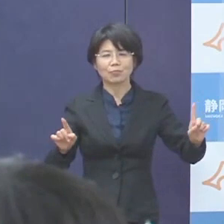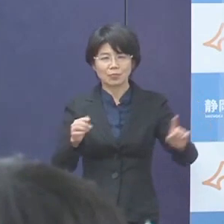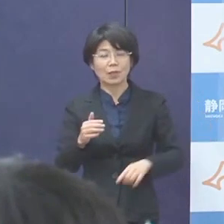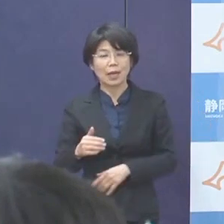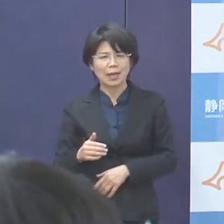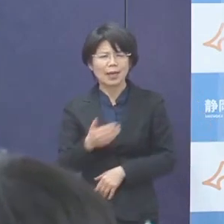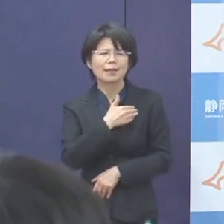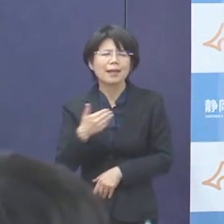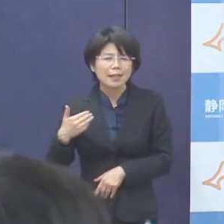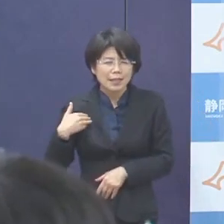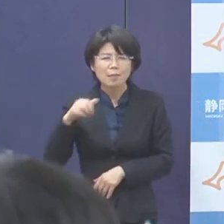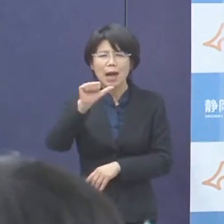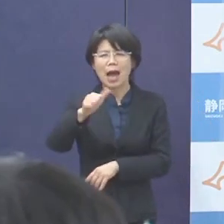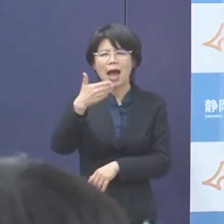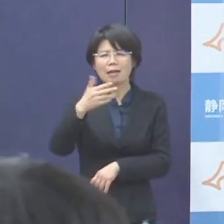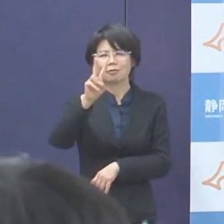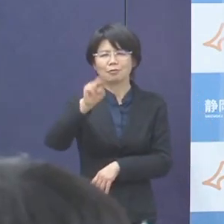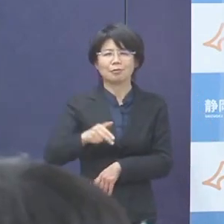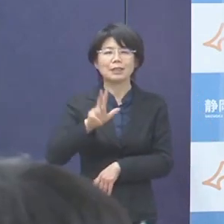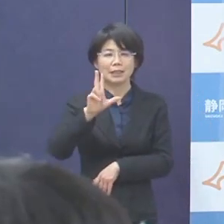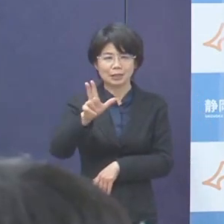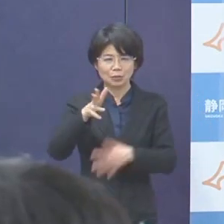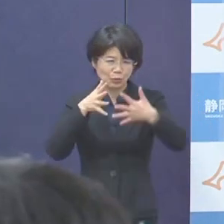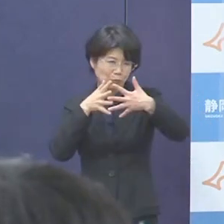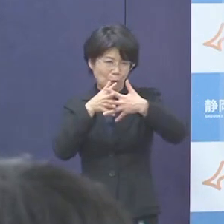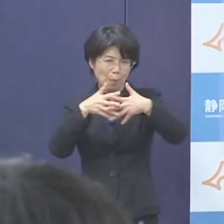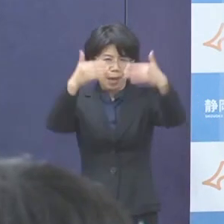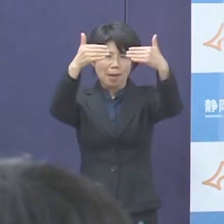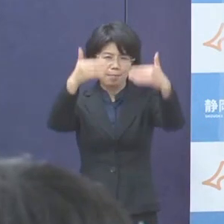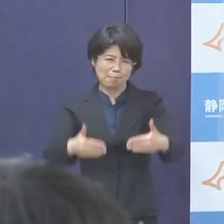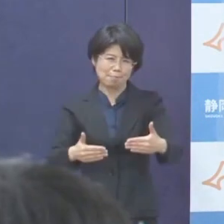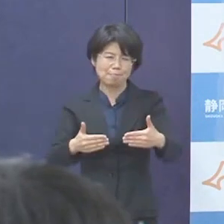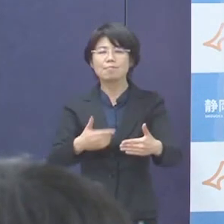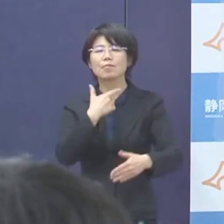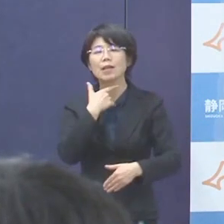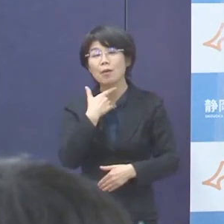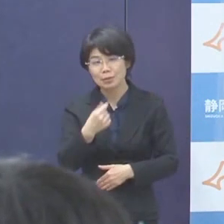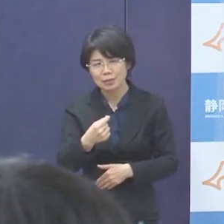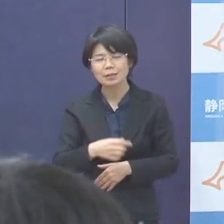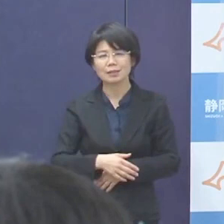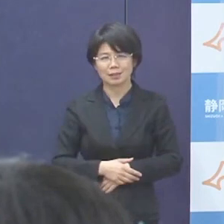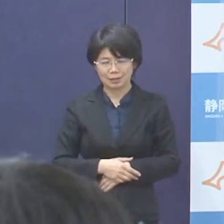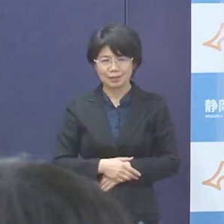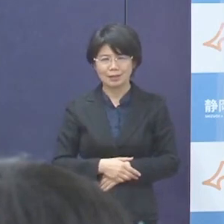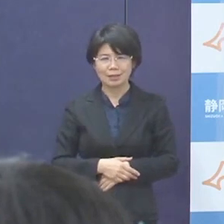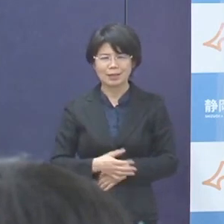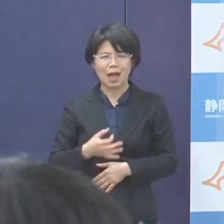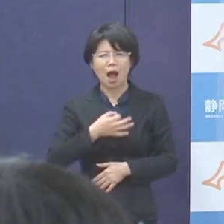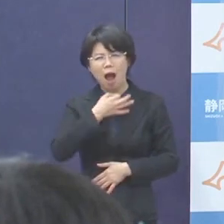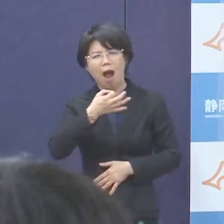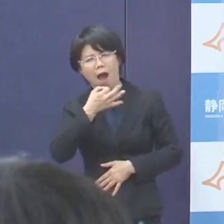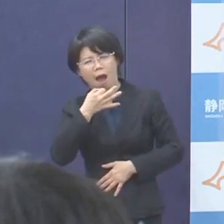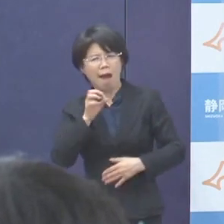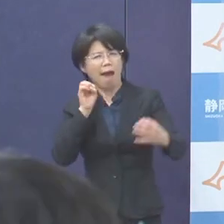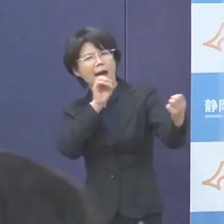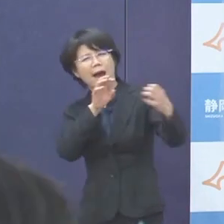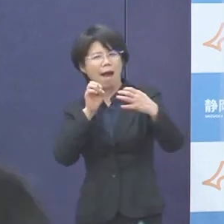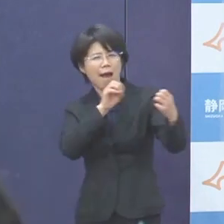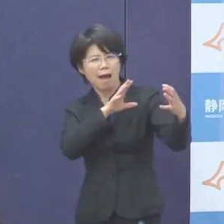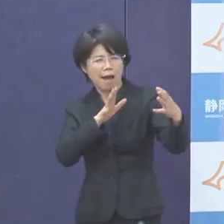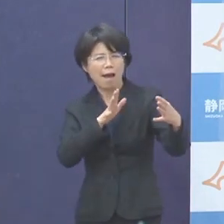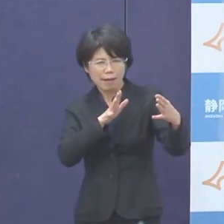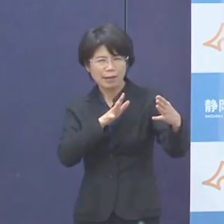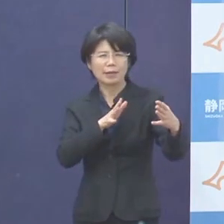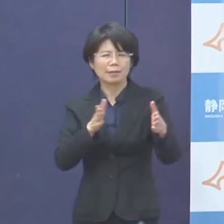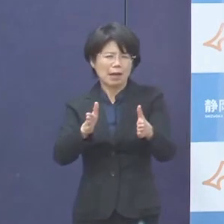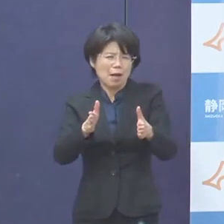を設置していただきたいということでございます。で、店内での大声の会話はぜひお願いをしてく